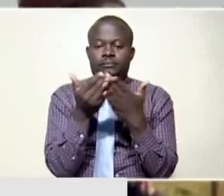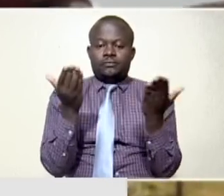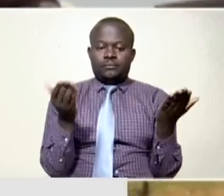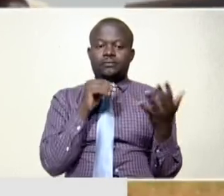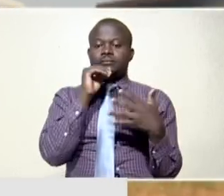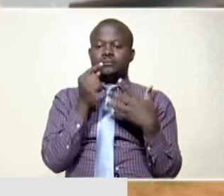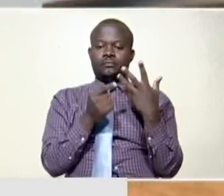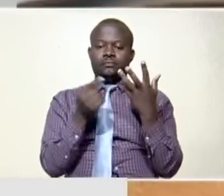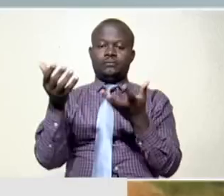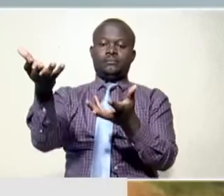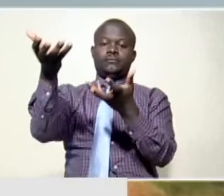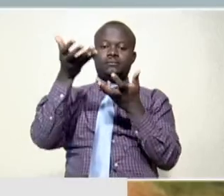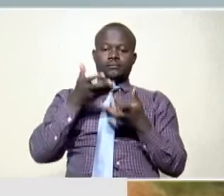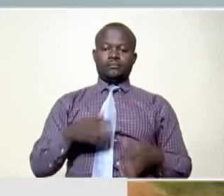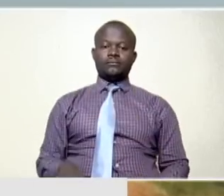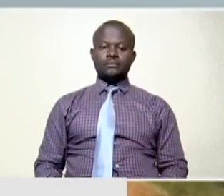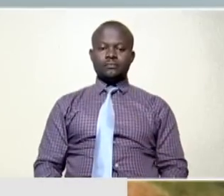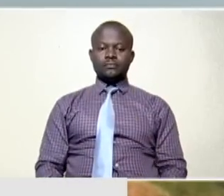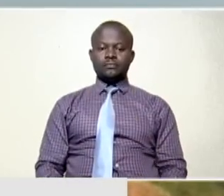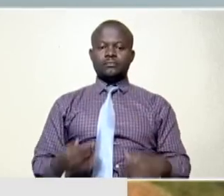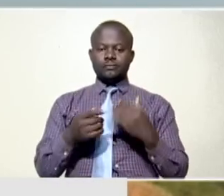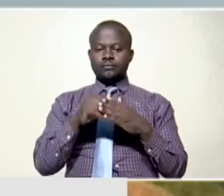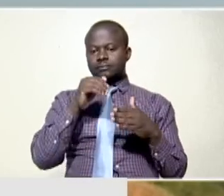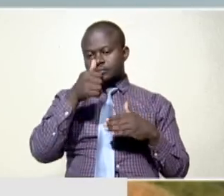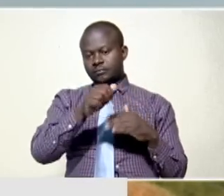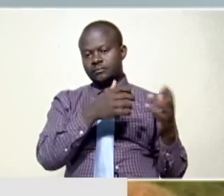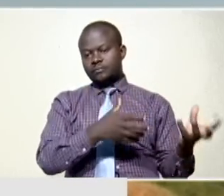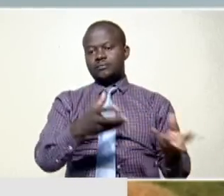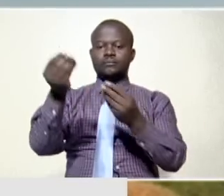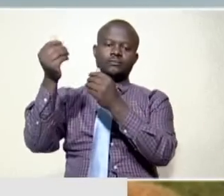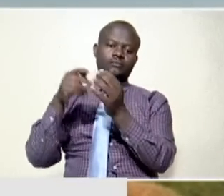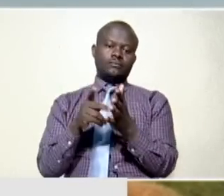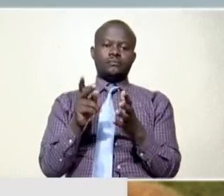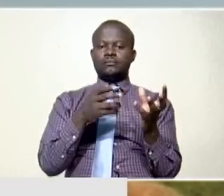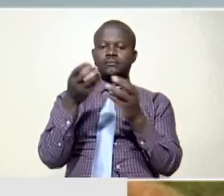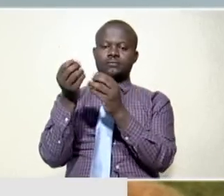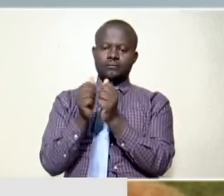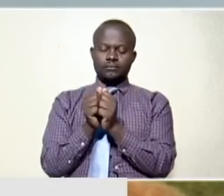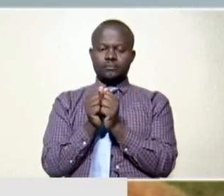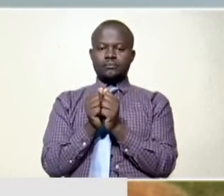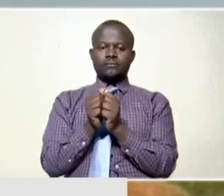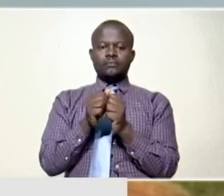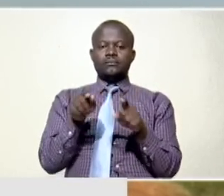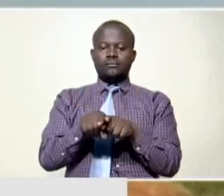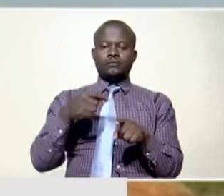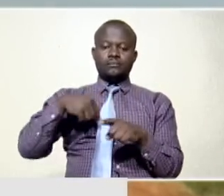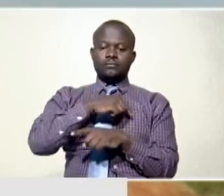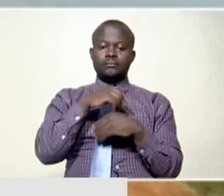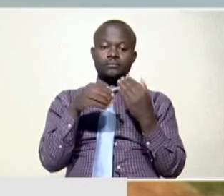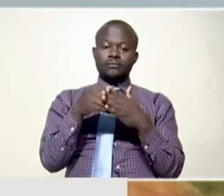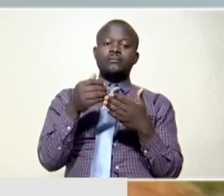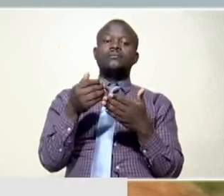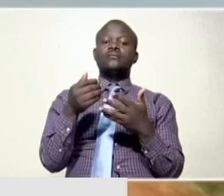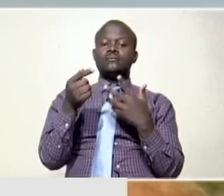ntacyo bazana hakuno nutwo tubonye bakongomani baraza bakadusahura bakatugura bakatujyana ngo mujye nakwenda twakagize